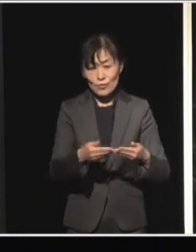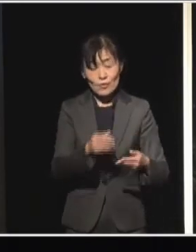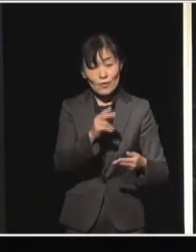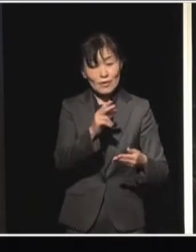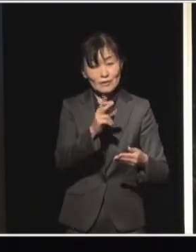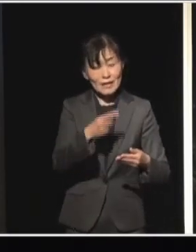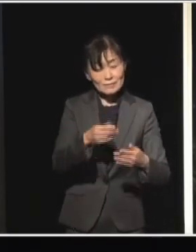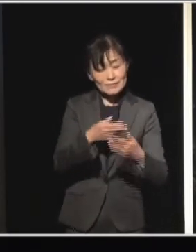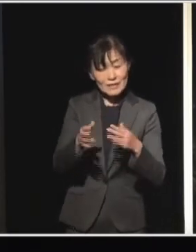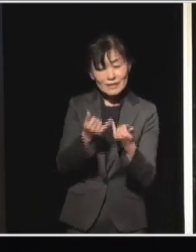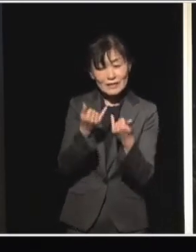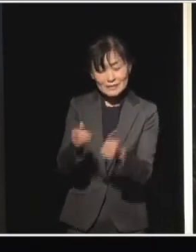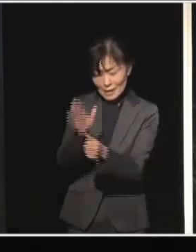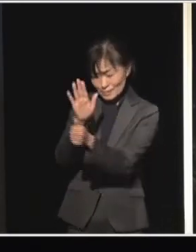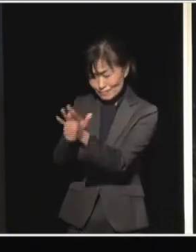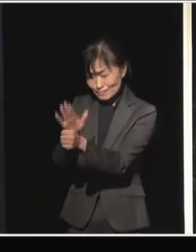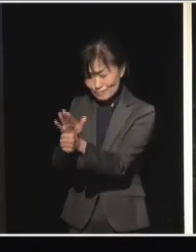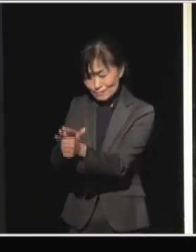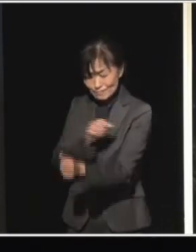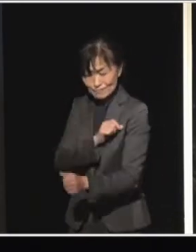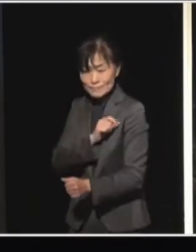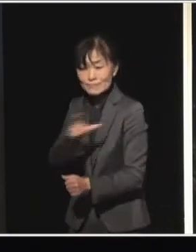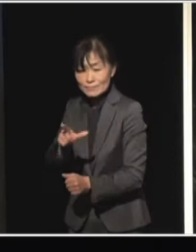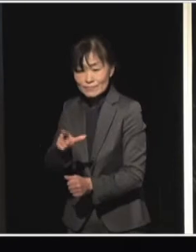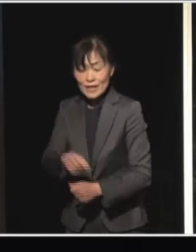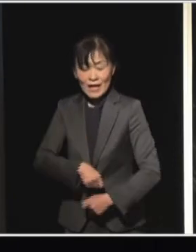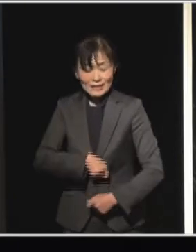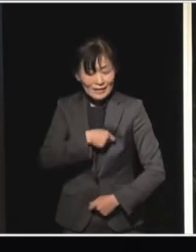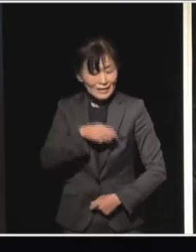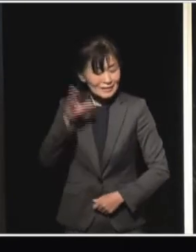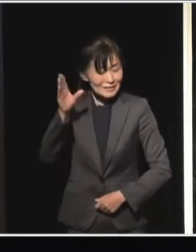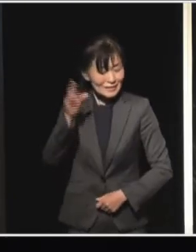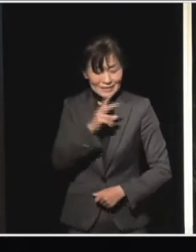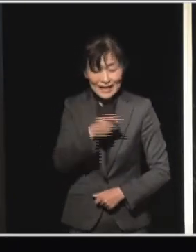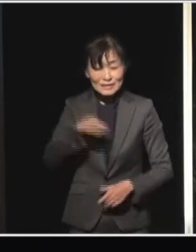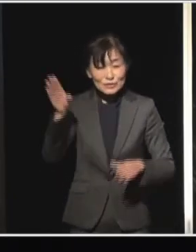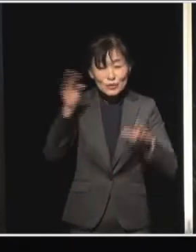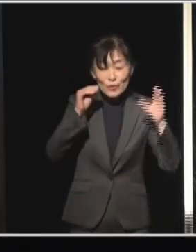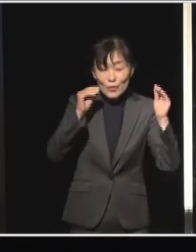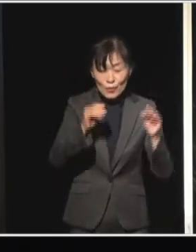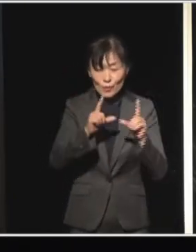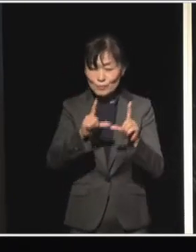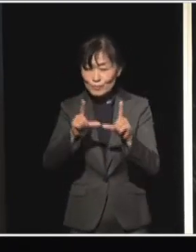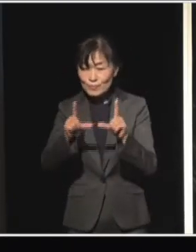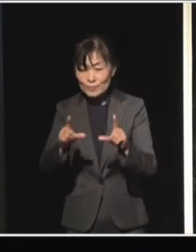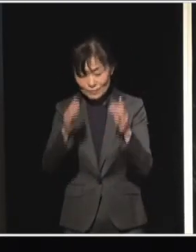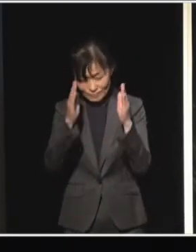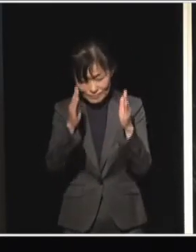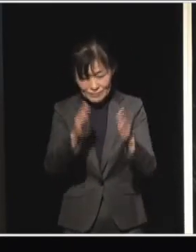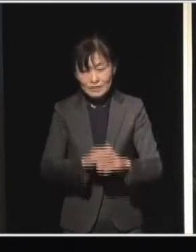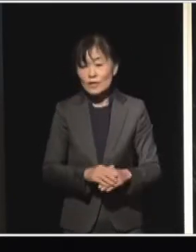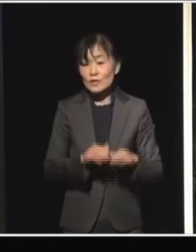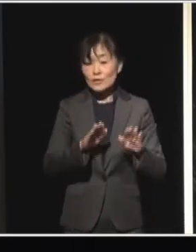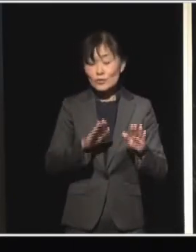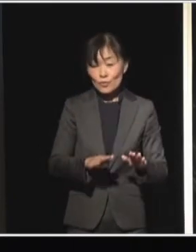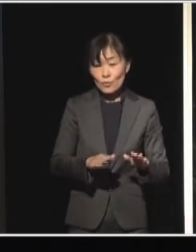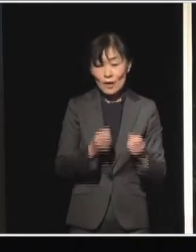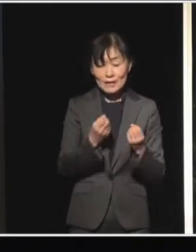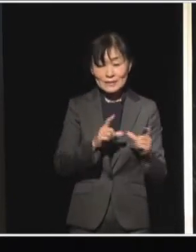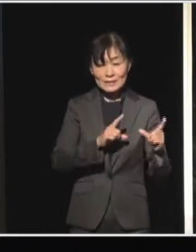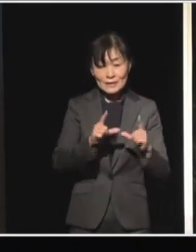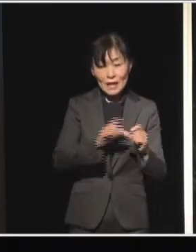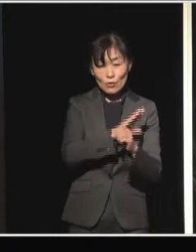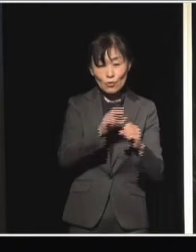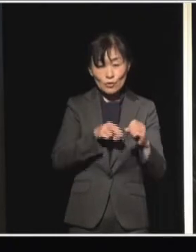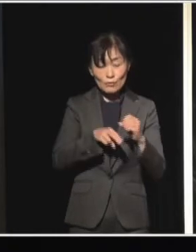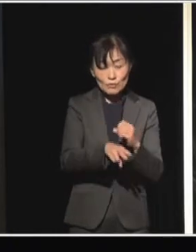情報の普及に尽力されていらっしゃいます本日は新型コロナウイルス感染症と共生するために必要な